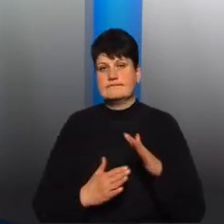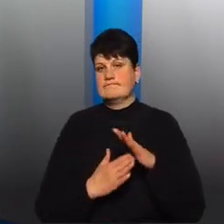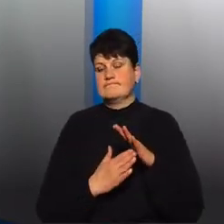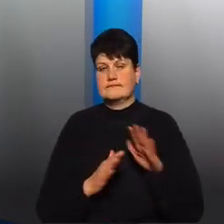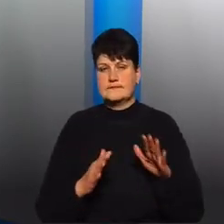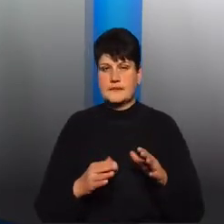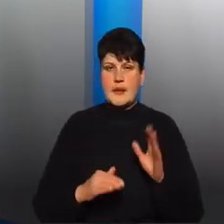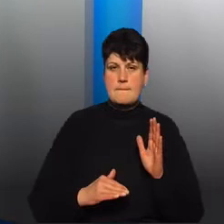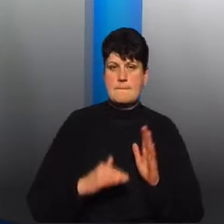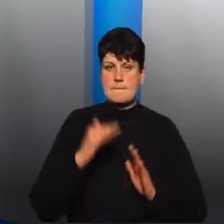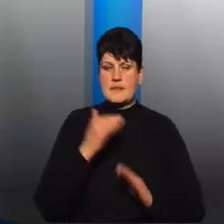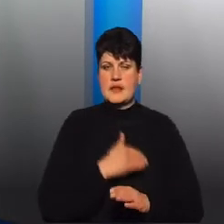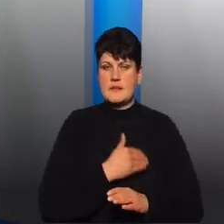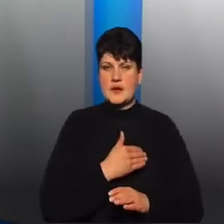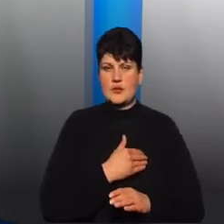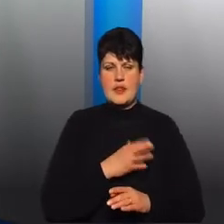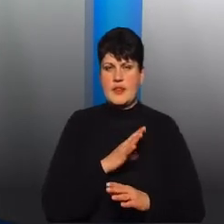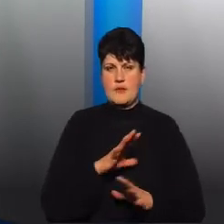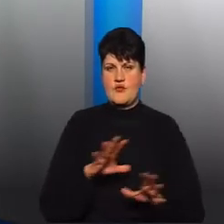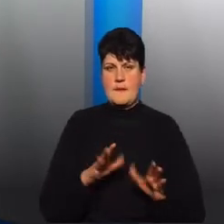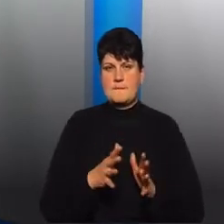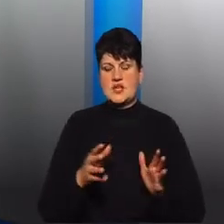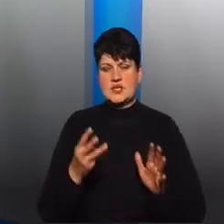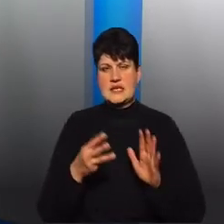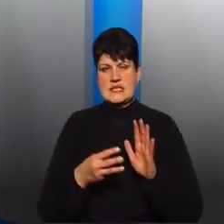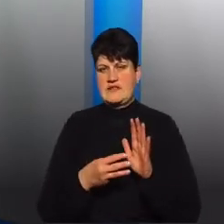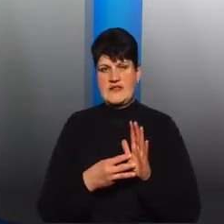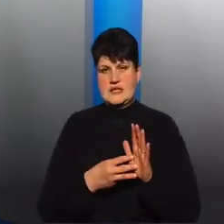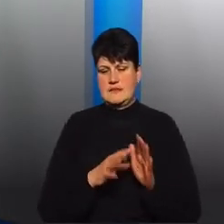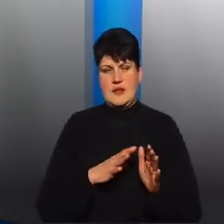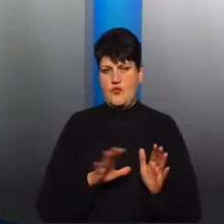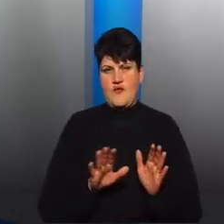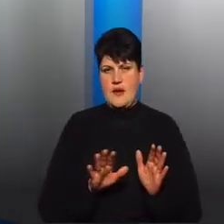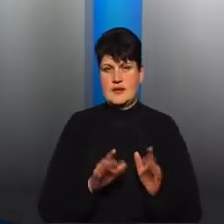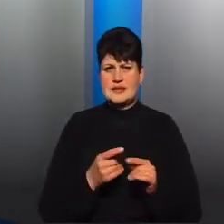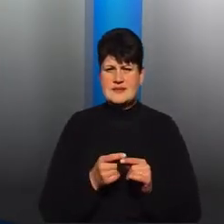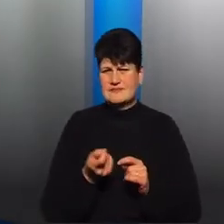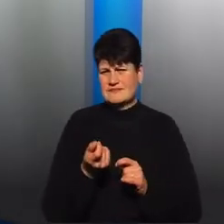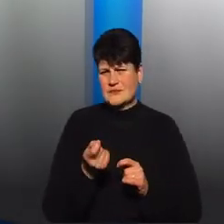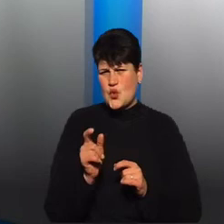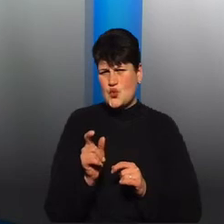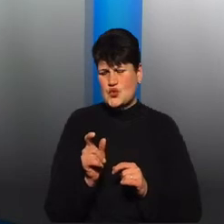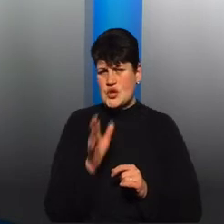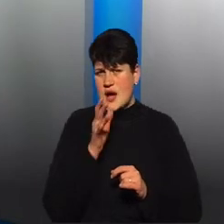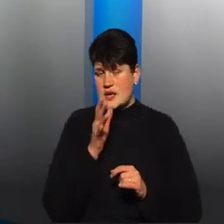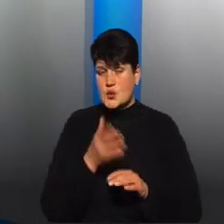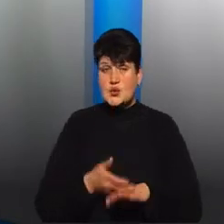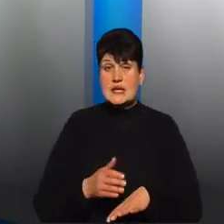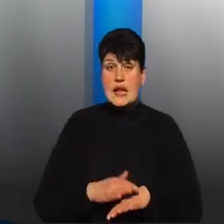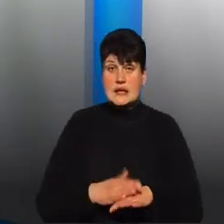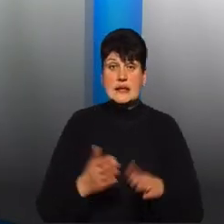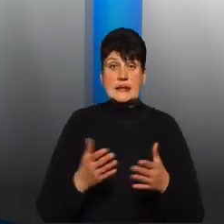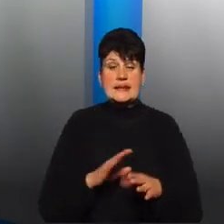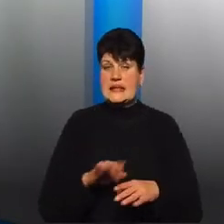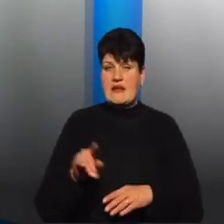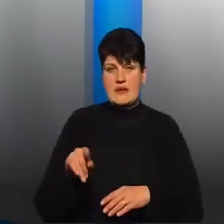температури практично не бувають вище 38 градусів. Це буквально короткочасні ті ускладнення, які не вимагають